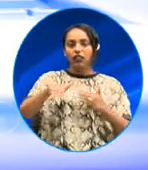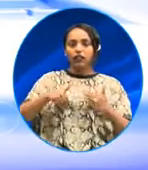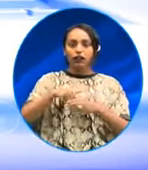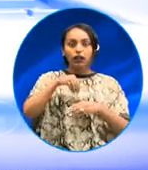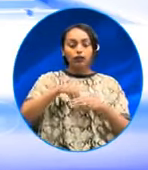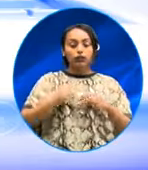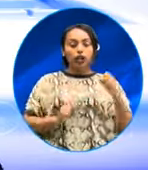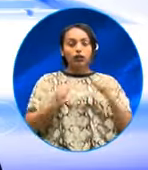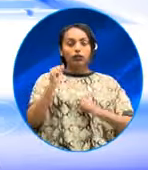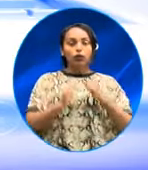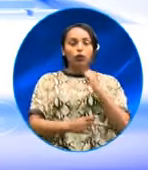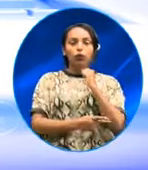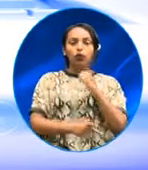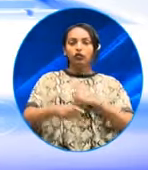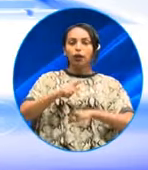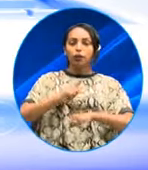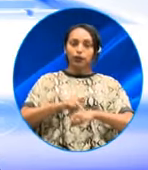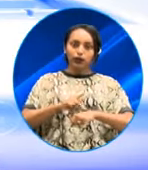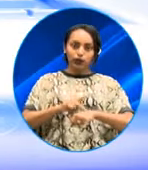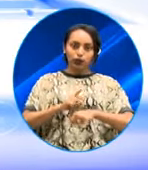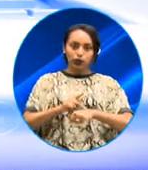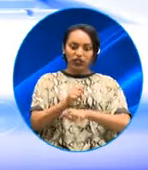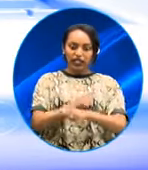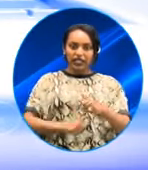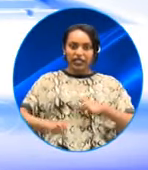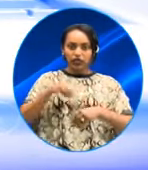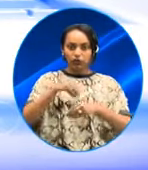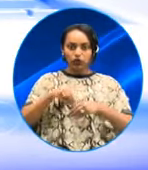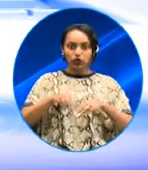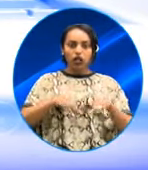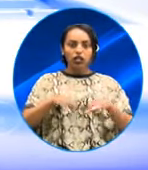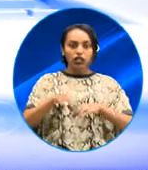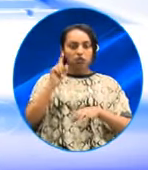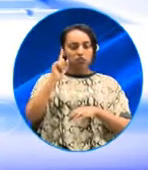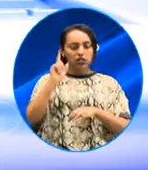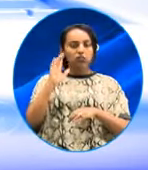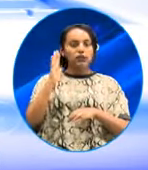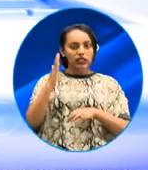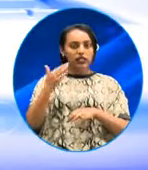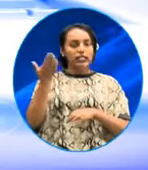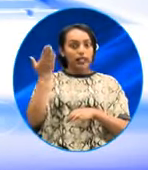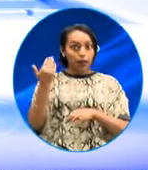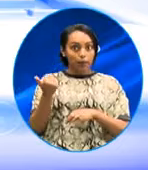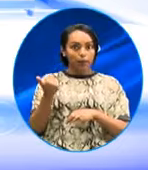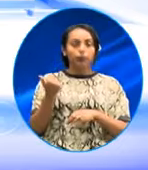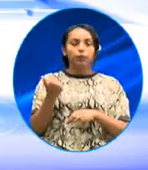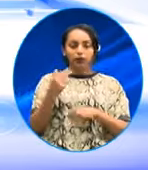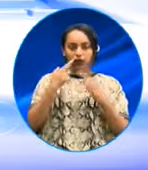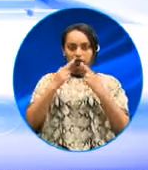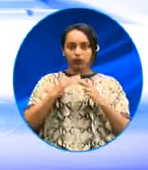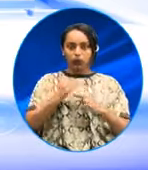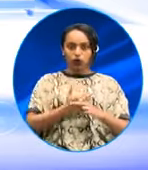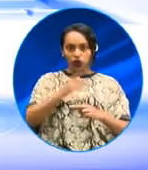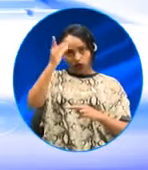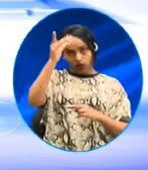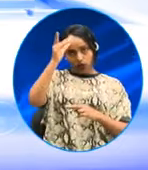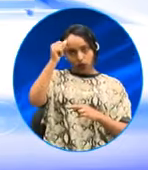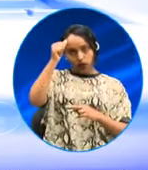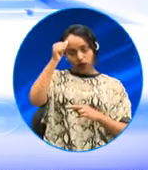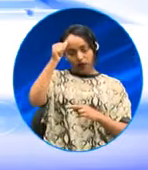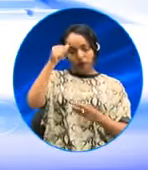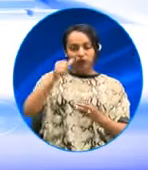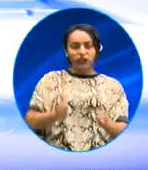ምርጫ የተፎካከሩ የፖለቲካ ፓርቲዎች የቅድመ ምርጫ እንቅስቃሴ ምን ይመስል ነበር? ሪፖርተራችን ካሳኑ